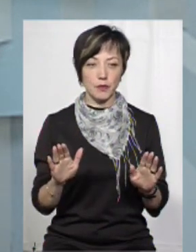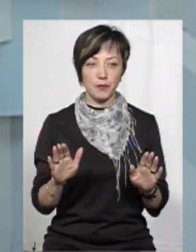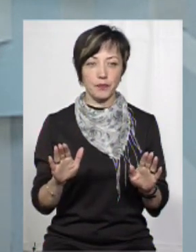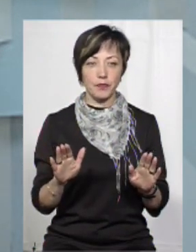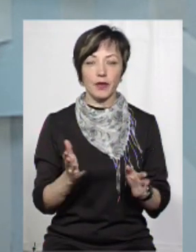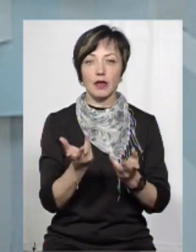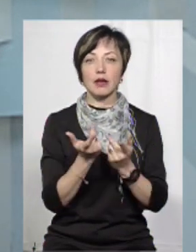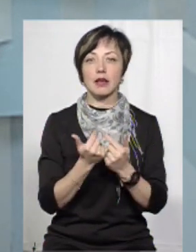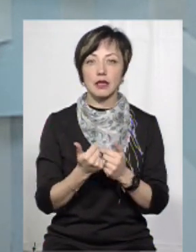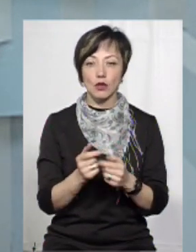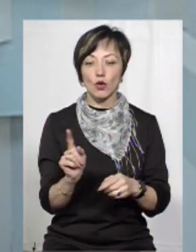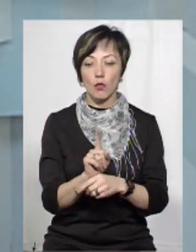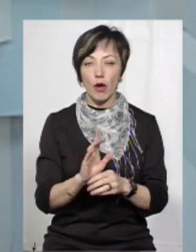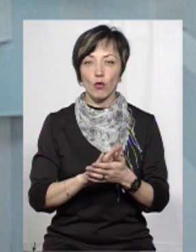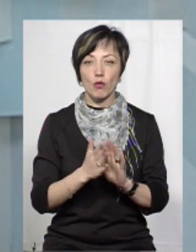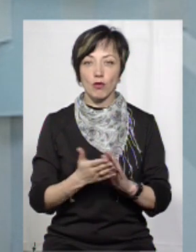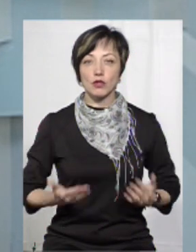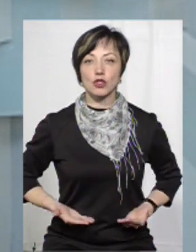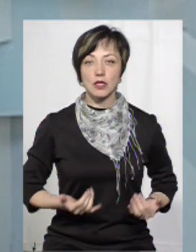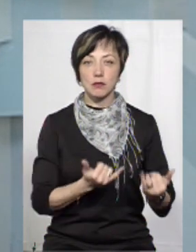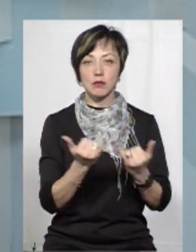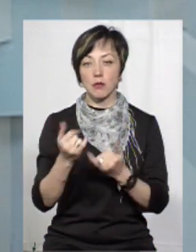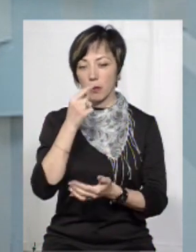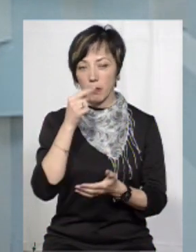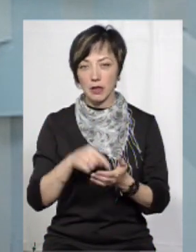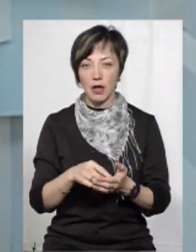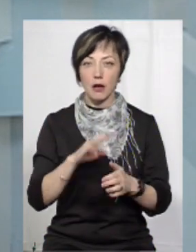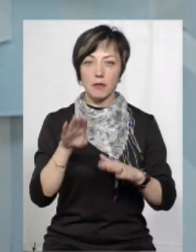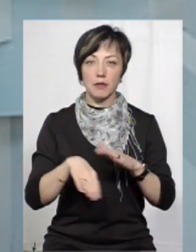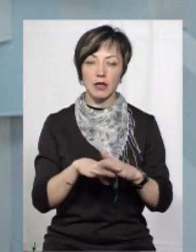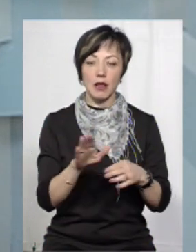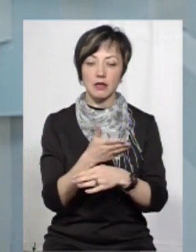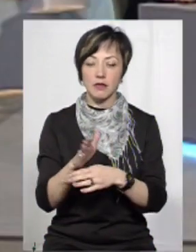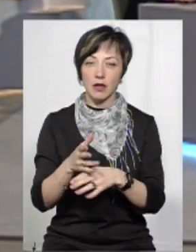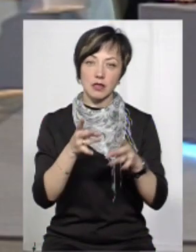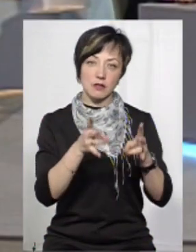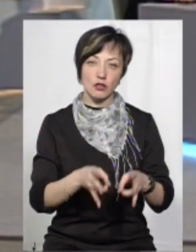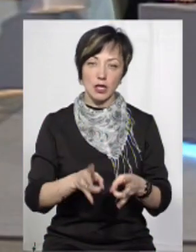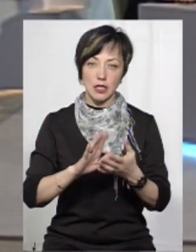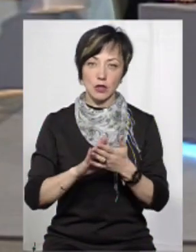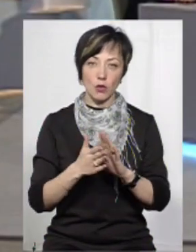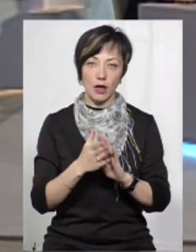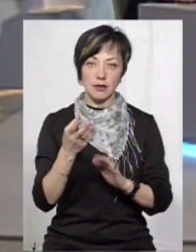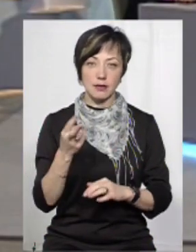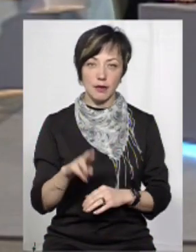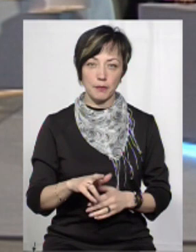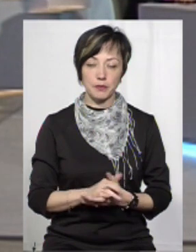не порушена та кількість нормальних умов життєзабезпечення, яка підпадає під класифікатор як надзвичайна ситуація.